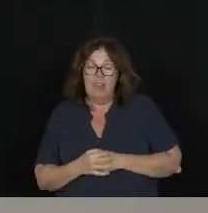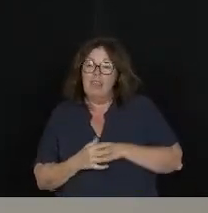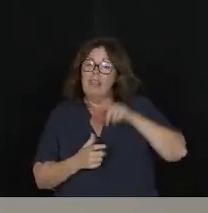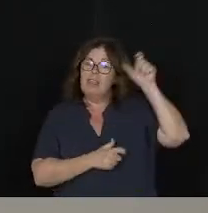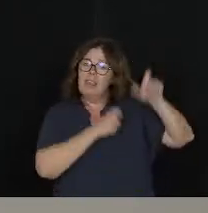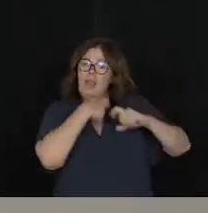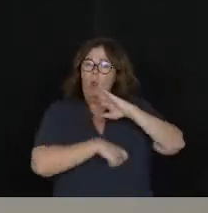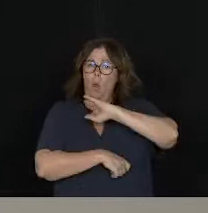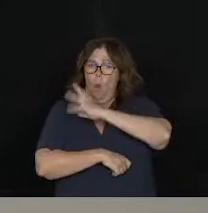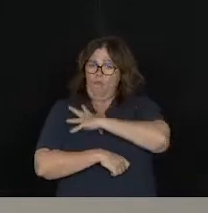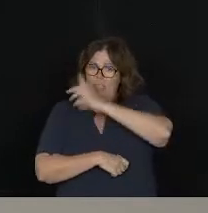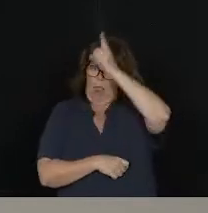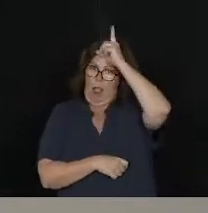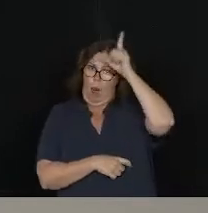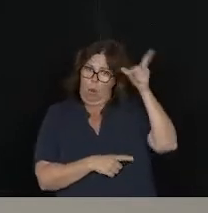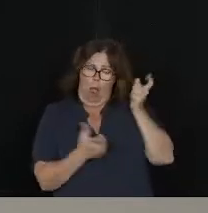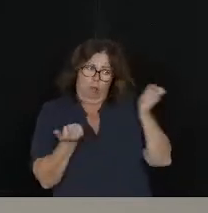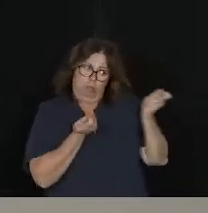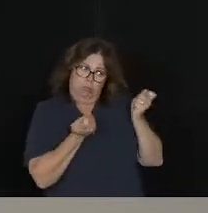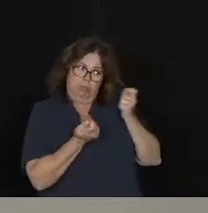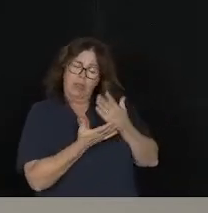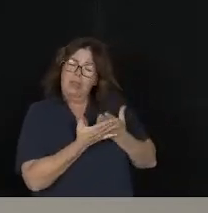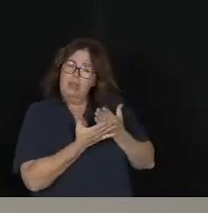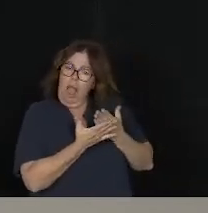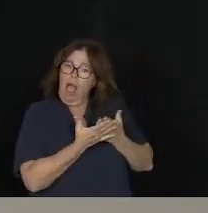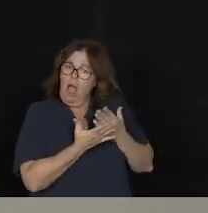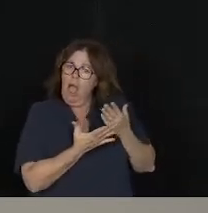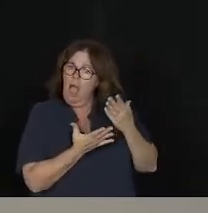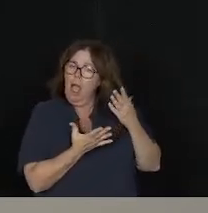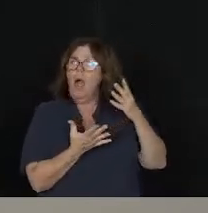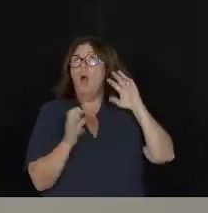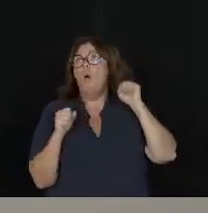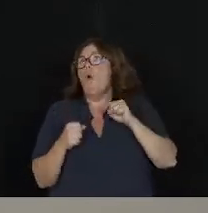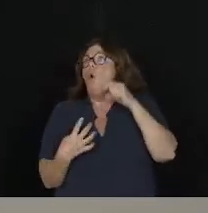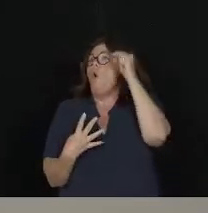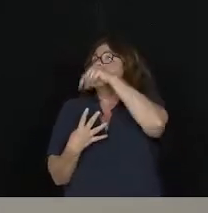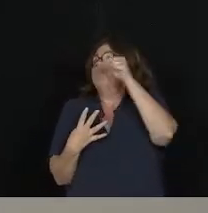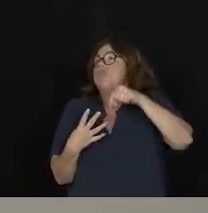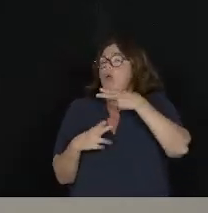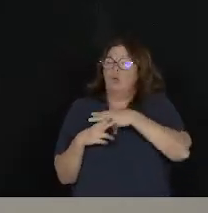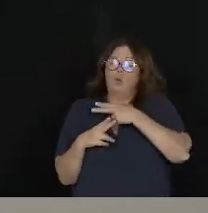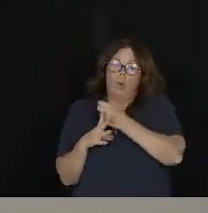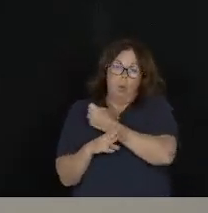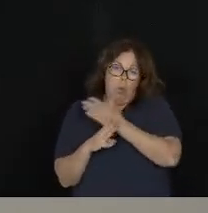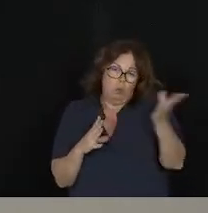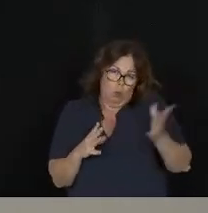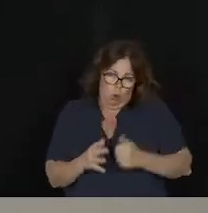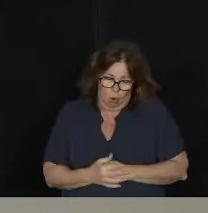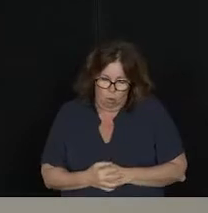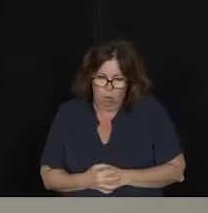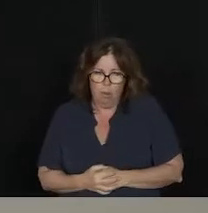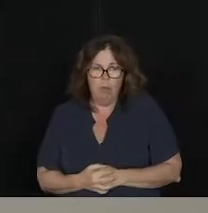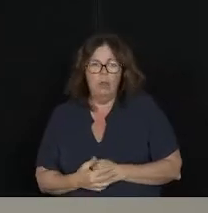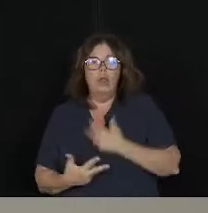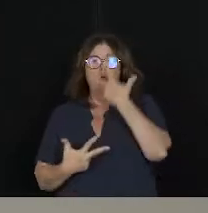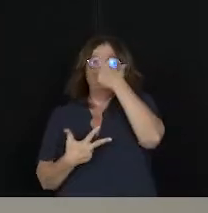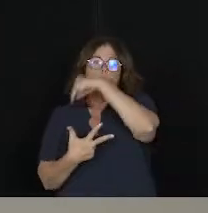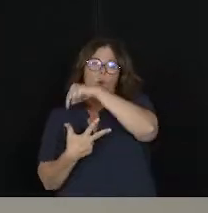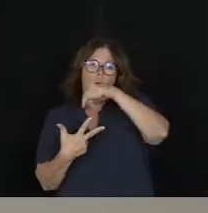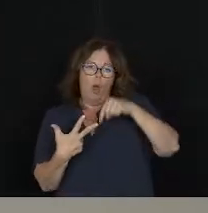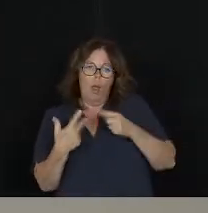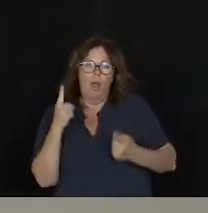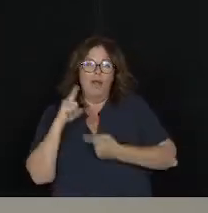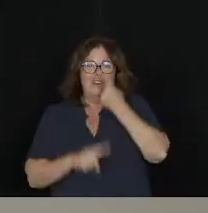ce que disent les officiers allemands qui vont s'occuper de tout ça, alors ici, je pourrais en citer un certain nombre, il y en a... trois qui sont